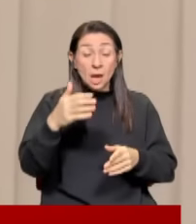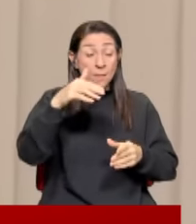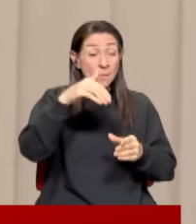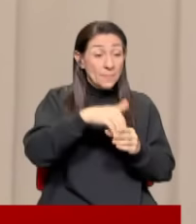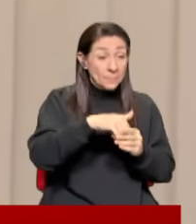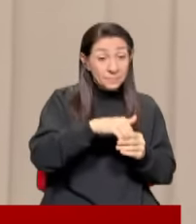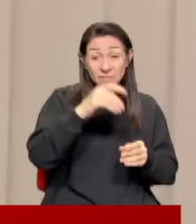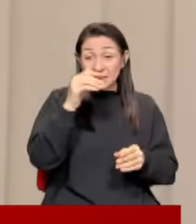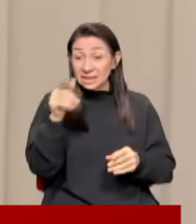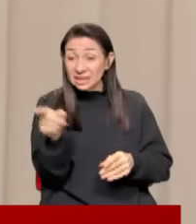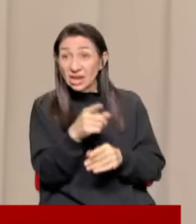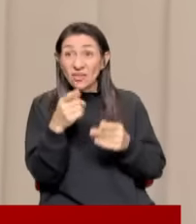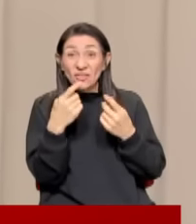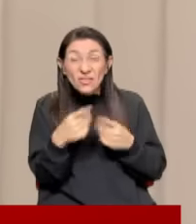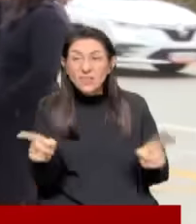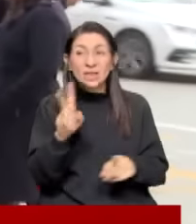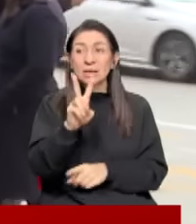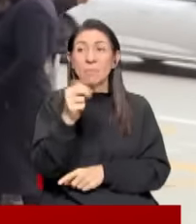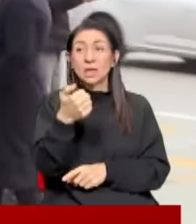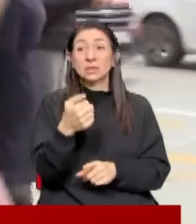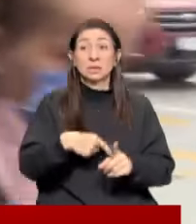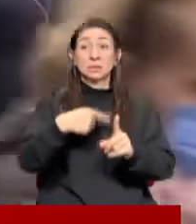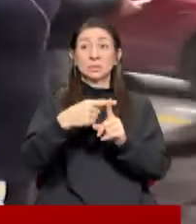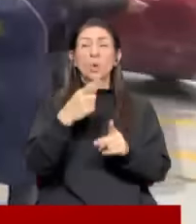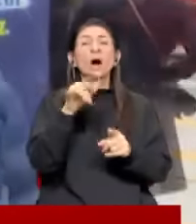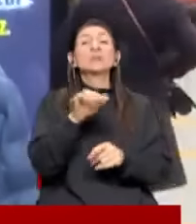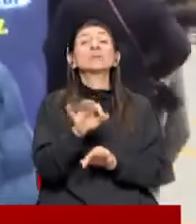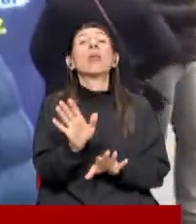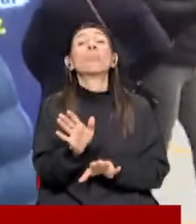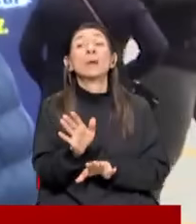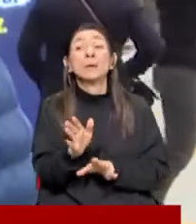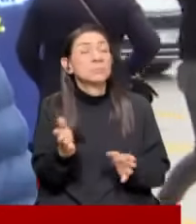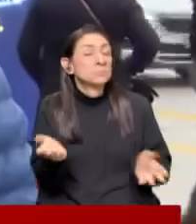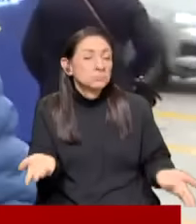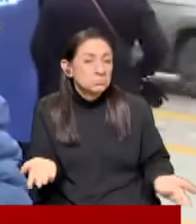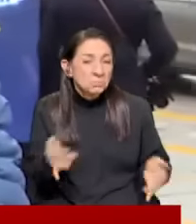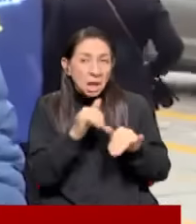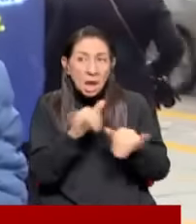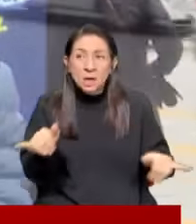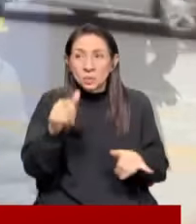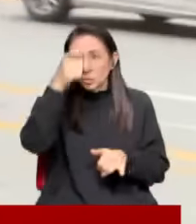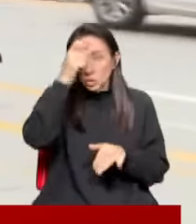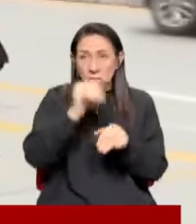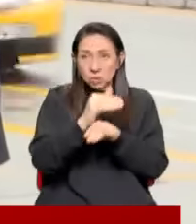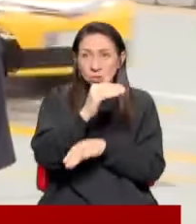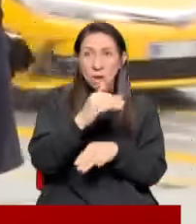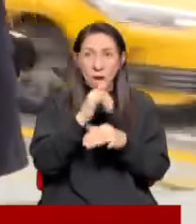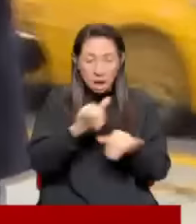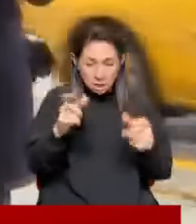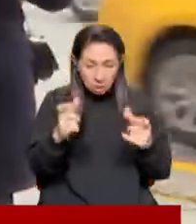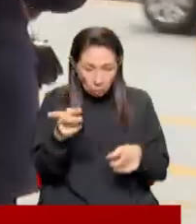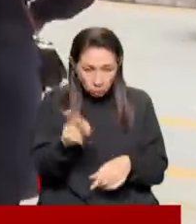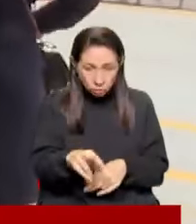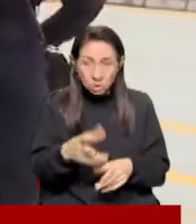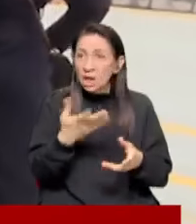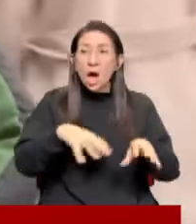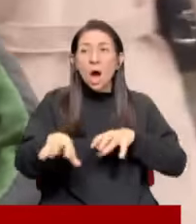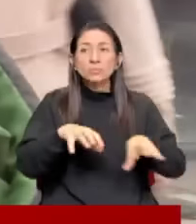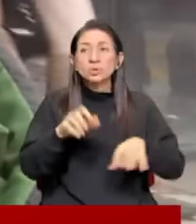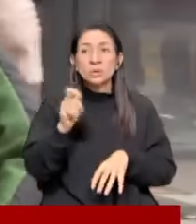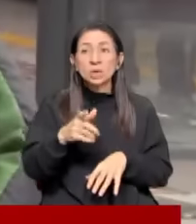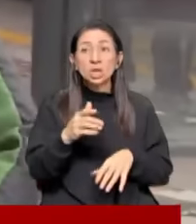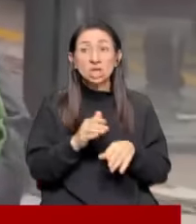arasındaki fark neredeyse 26 kat. Bu haksızlık değil mi sizce? Nasılsa aynı Türkiye'de yaşıyoruz, aynı yerde ölüyoruz. Niye ayrımcılık